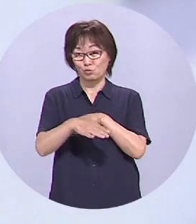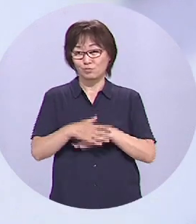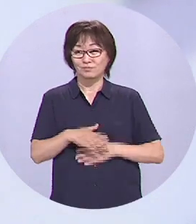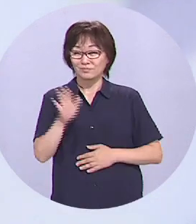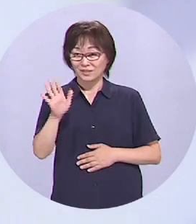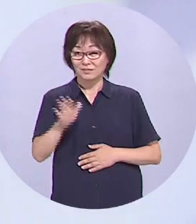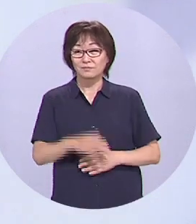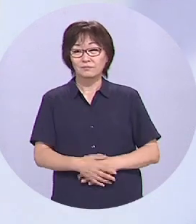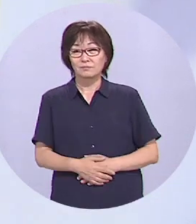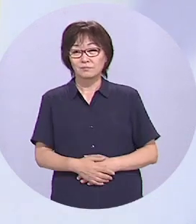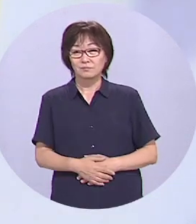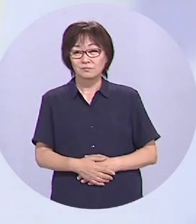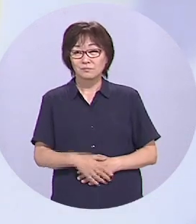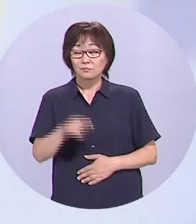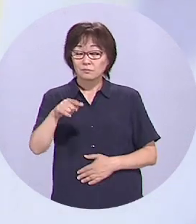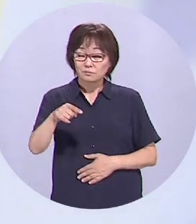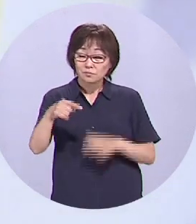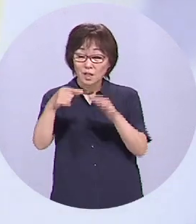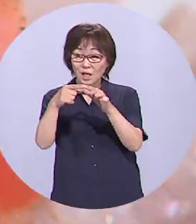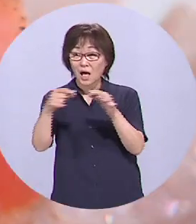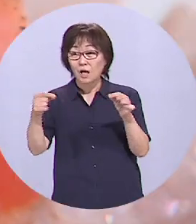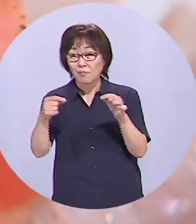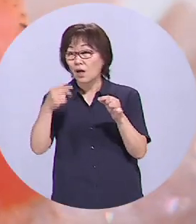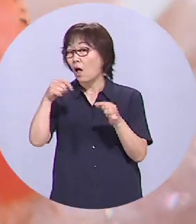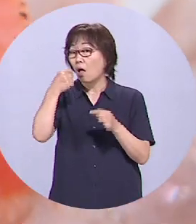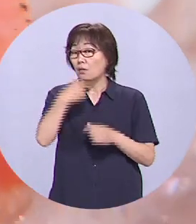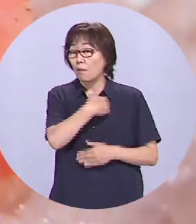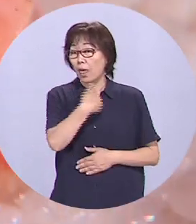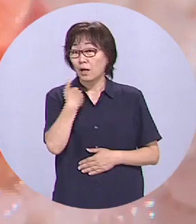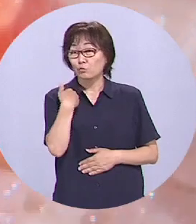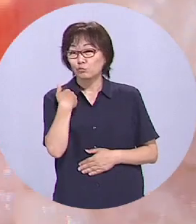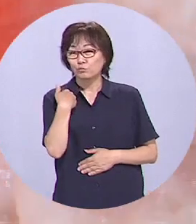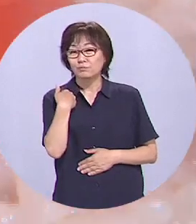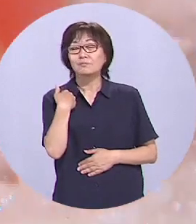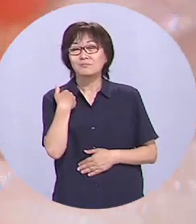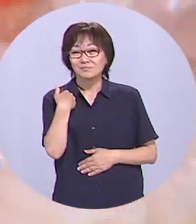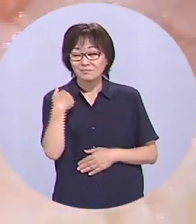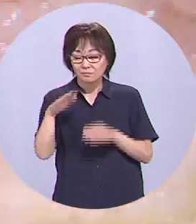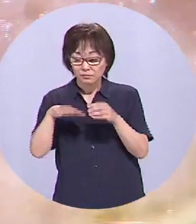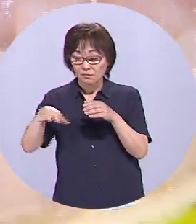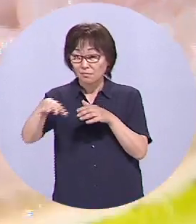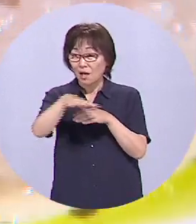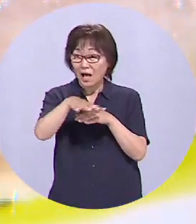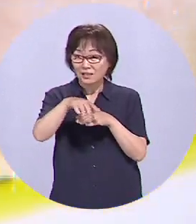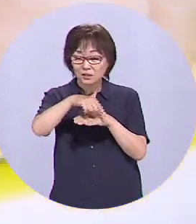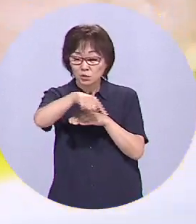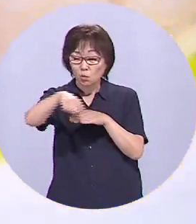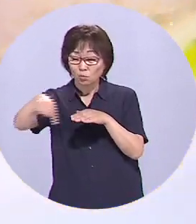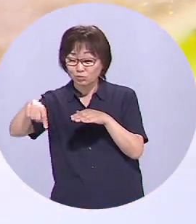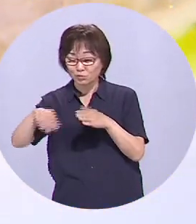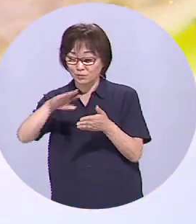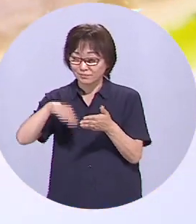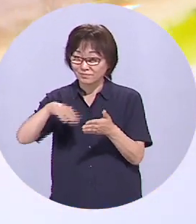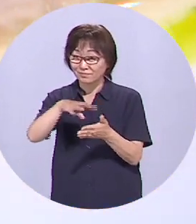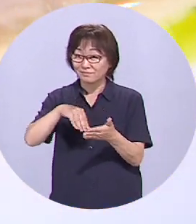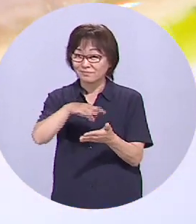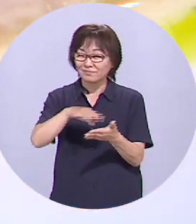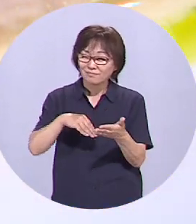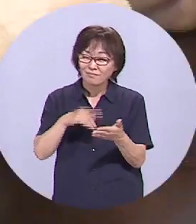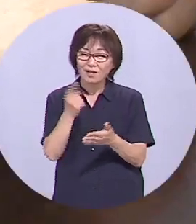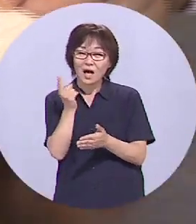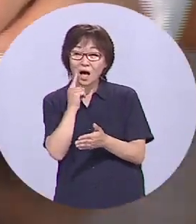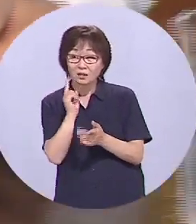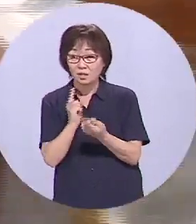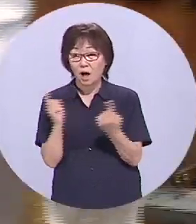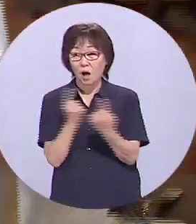ね。上に乗っている茶葉が、食べれるお茶茶葉でございまして、周りのソースを食材を崩しながら、味の変化をお楽しみください